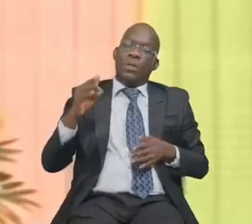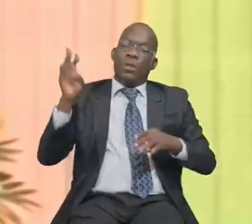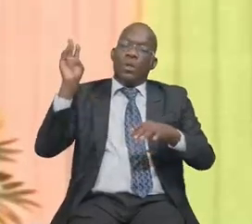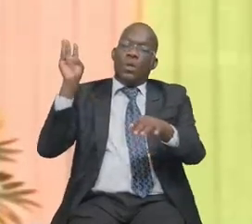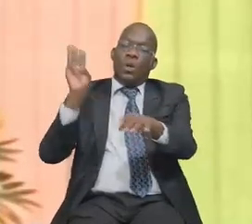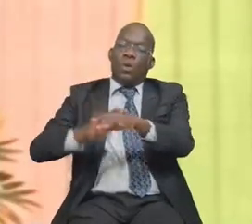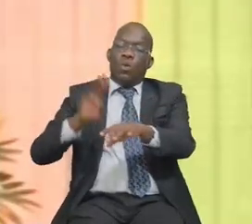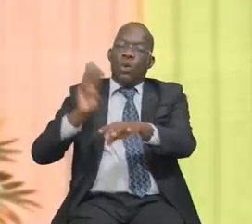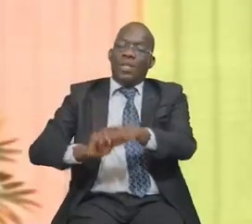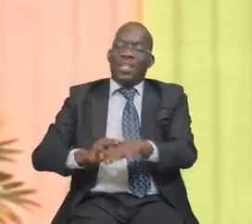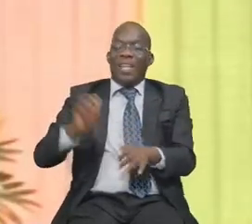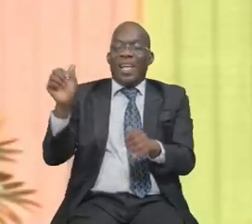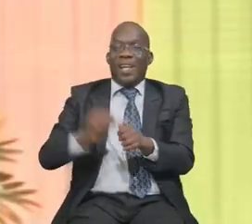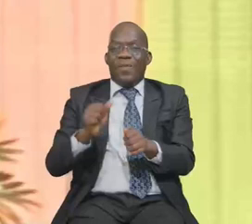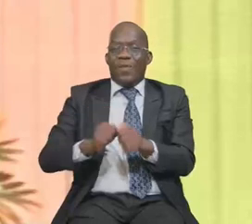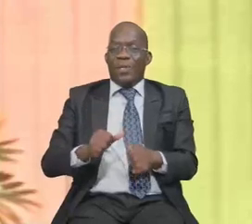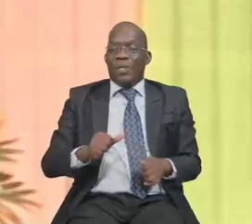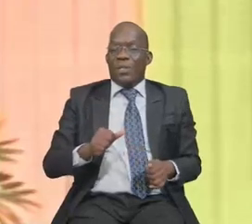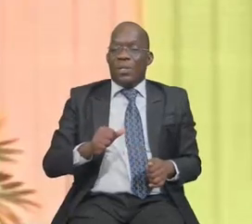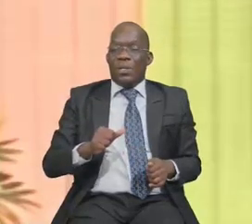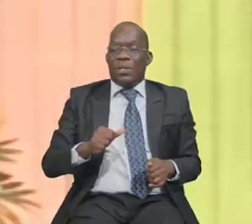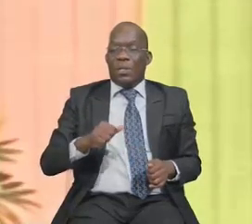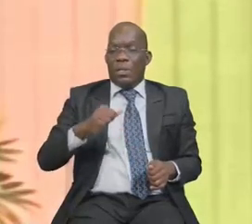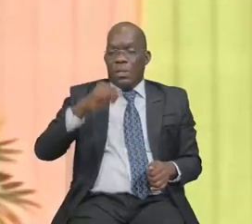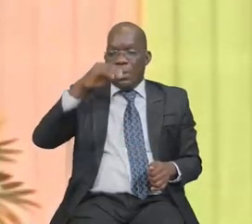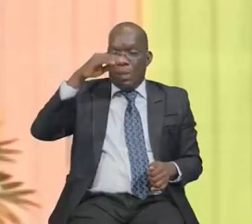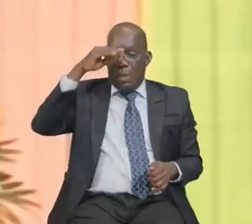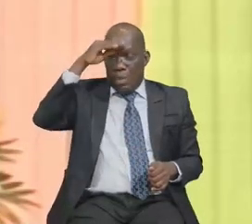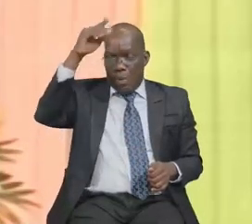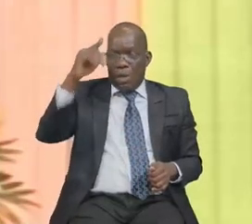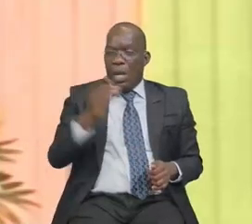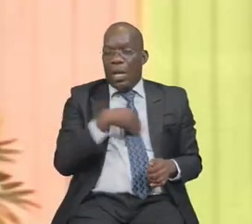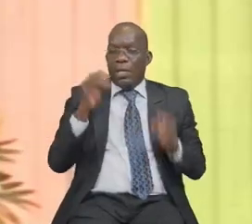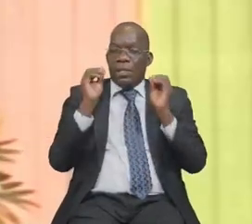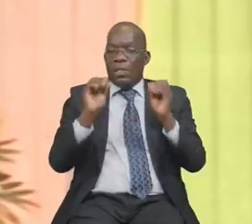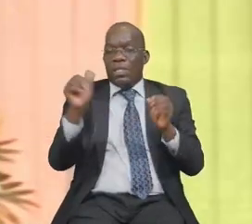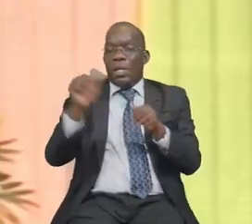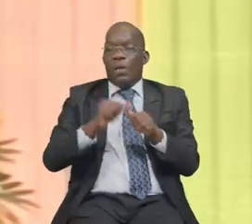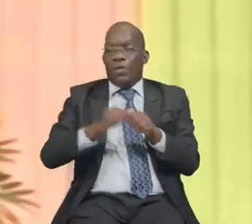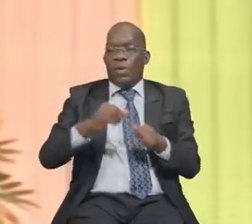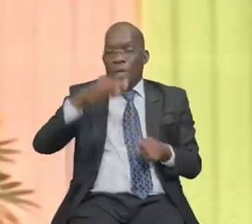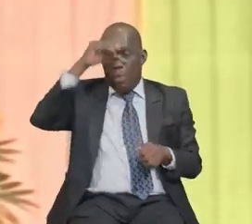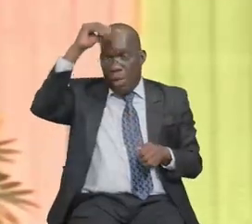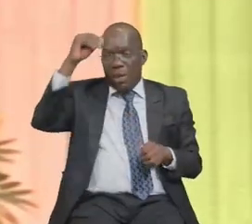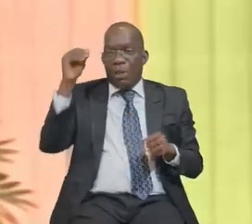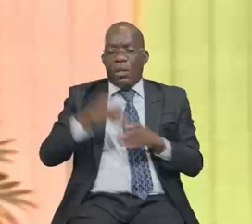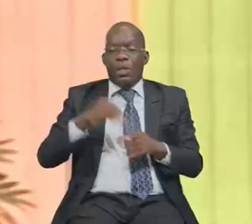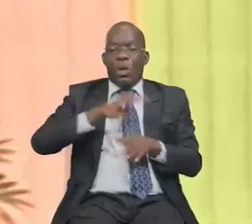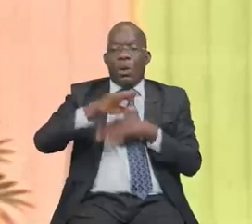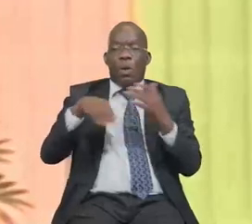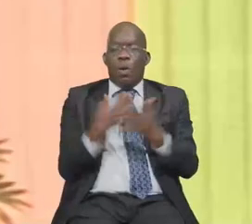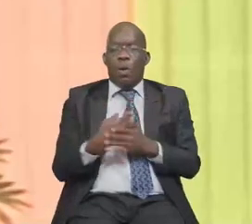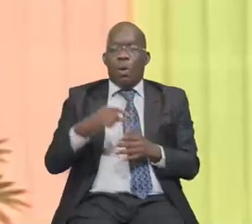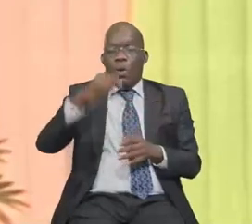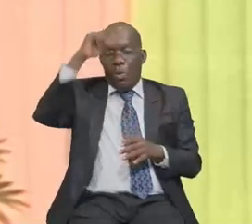C'est lui que nous annonçons, exhortant tout homme et instruisant tout homme en toute sagesse, afin de